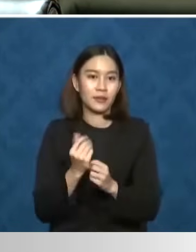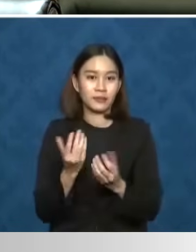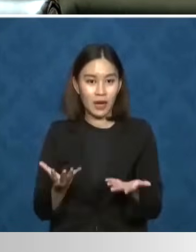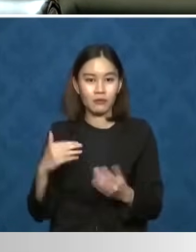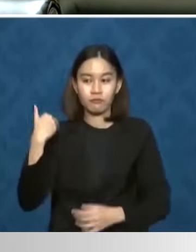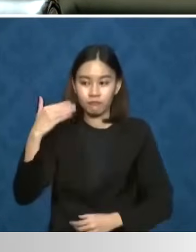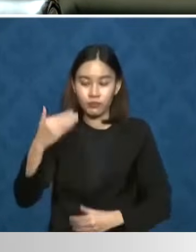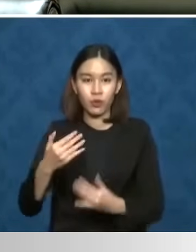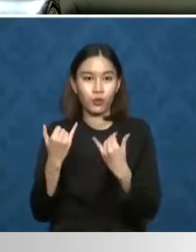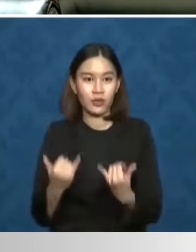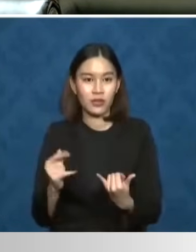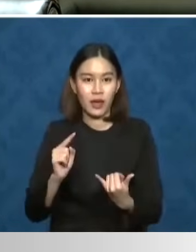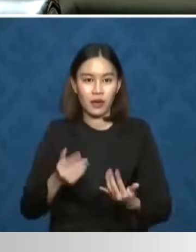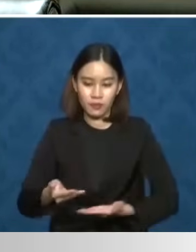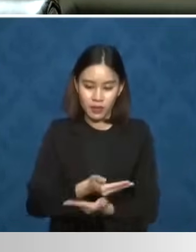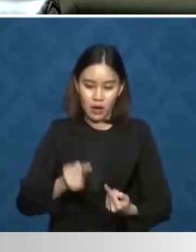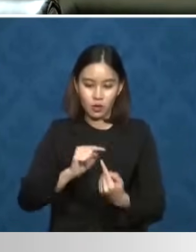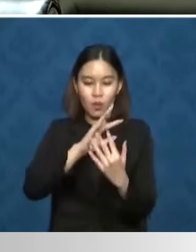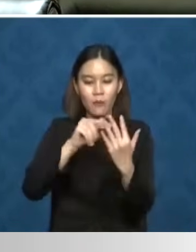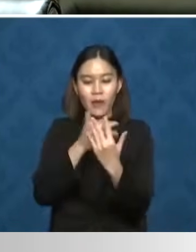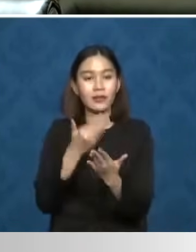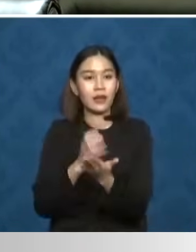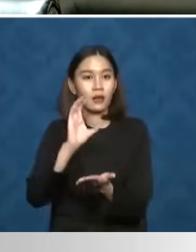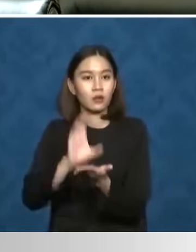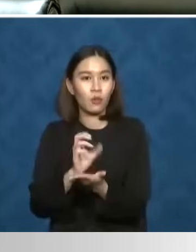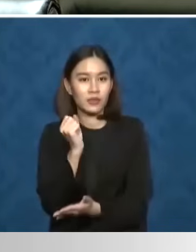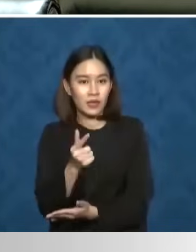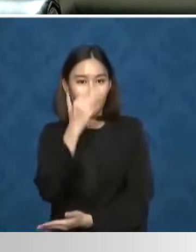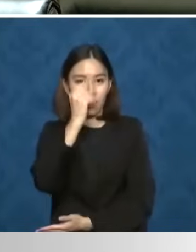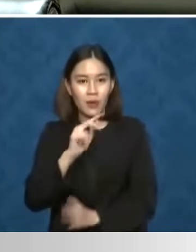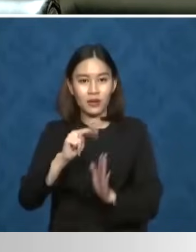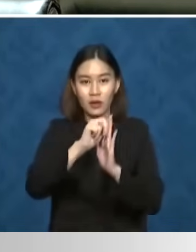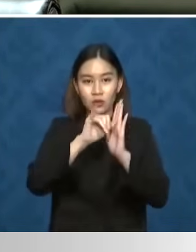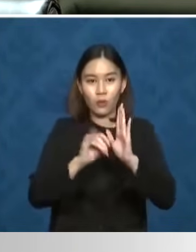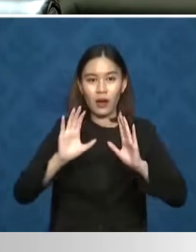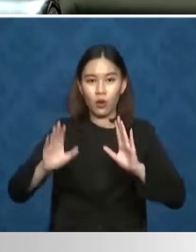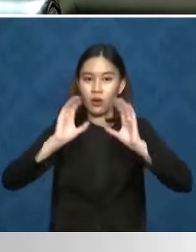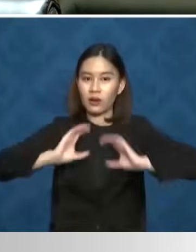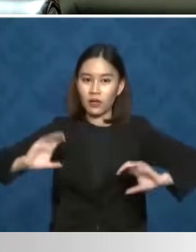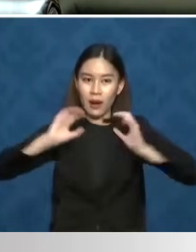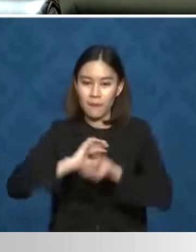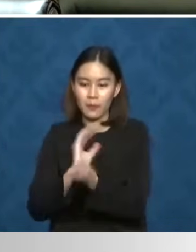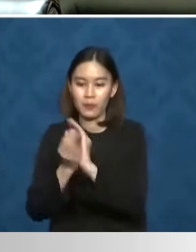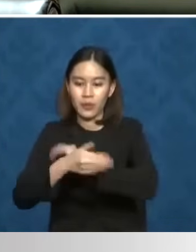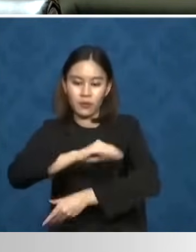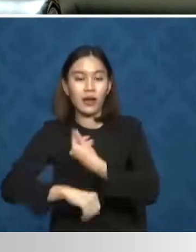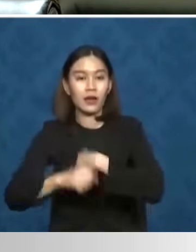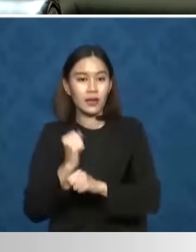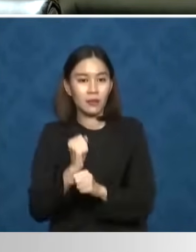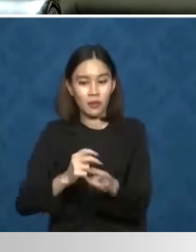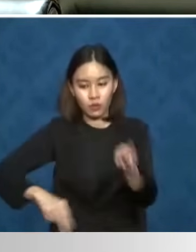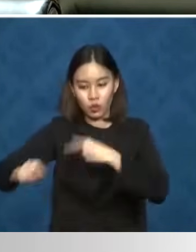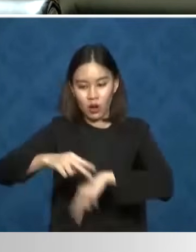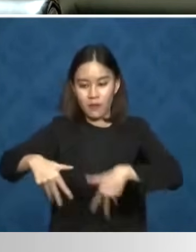นมาถึงวันนี้ครับวันที่เราพิจารณาถึงแผนงบประมาณรายจ่ายเพื่อนำนโยบายของรัฐบาลไปสู่การปฏิบัติเพื่อที่จะดู